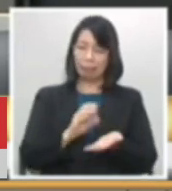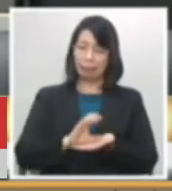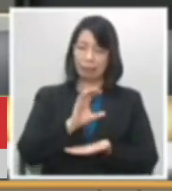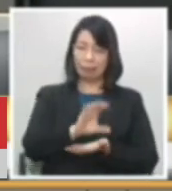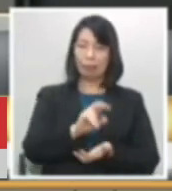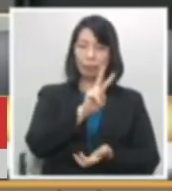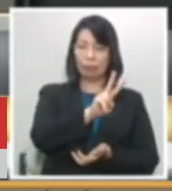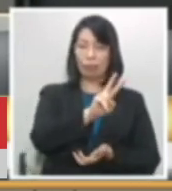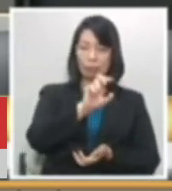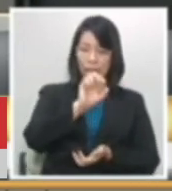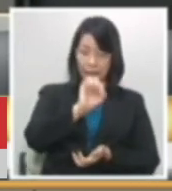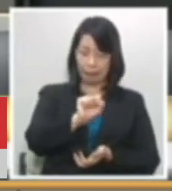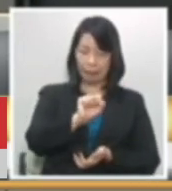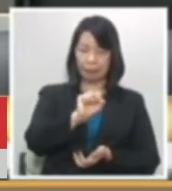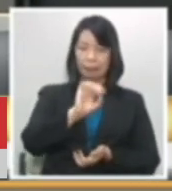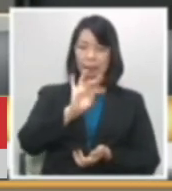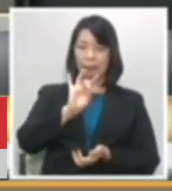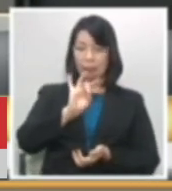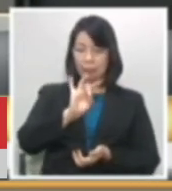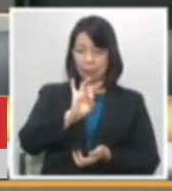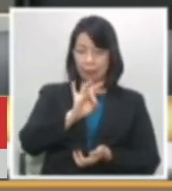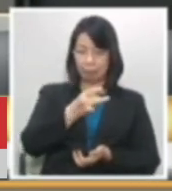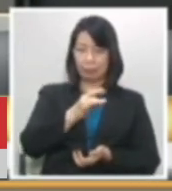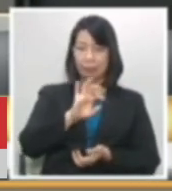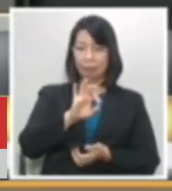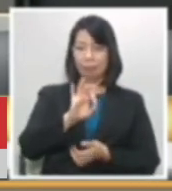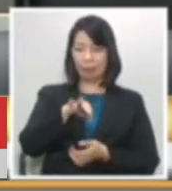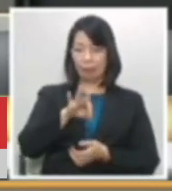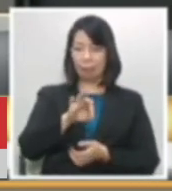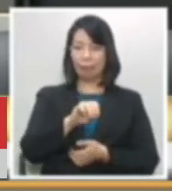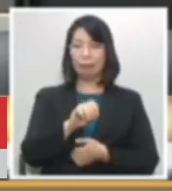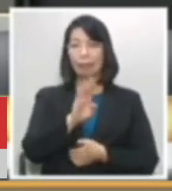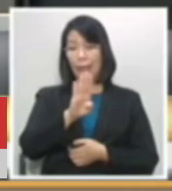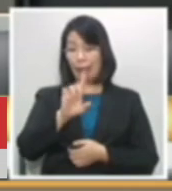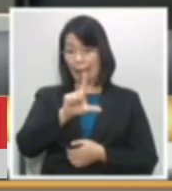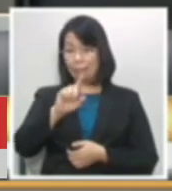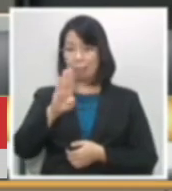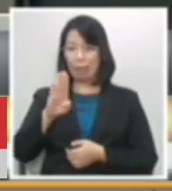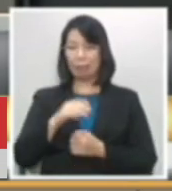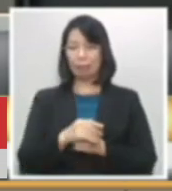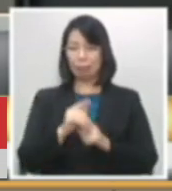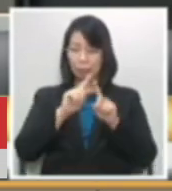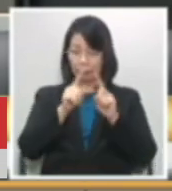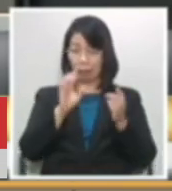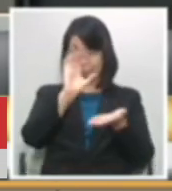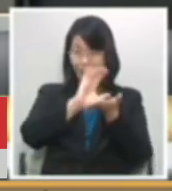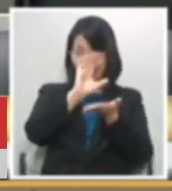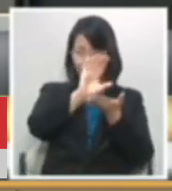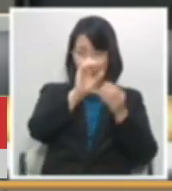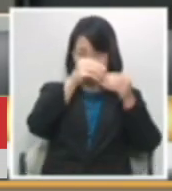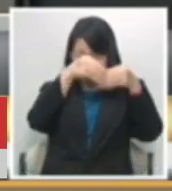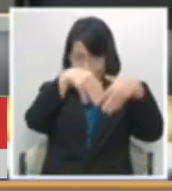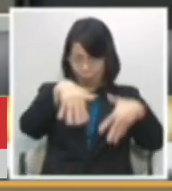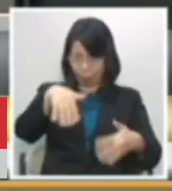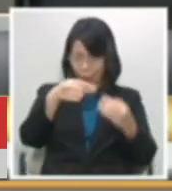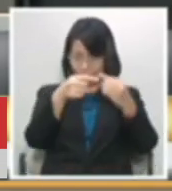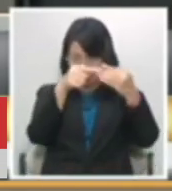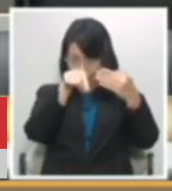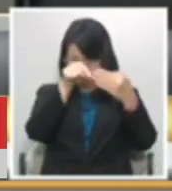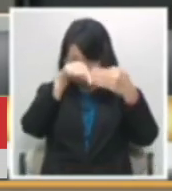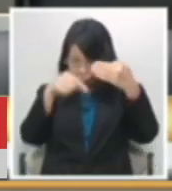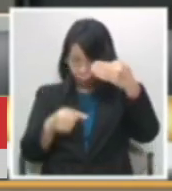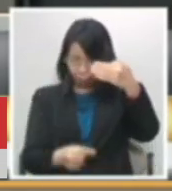287,902 ล้านบาทเศษนะครับผมได้ลงไปดูในรายละเอียดของการจัดสรรงบประมาณซึ่งขอเรียนว่